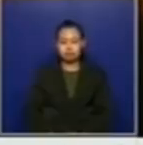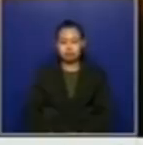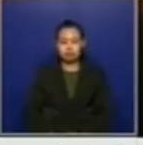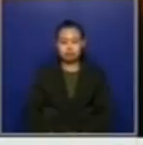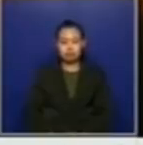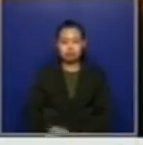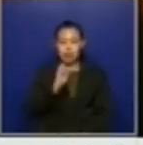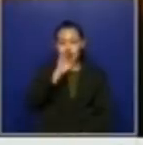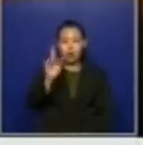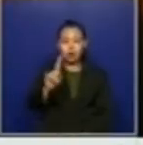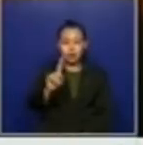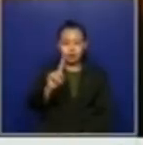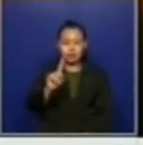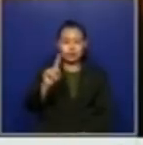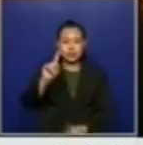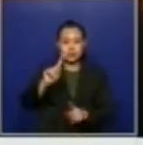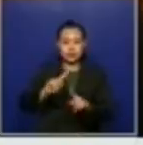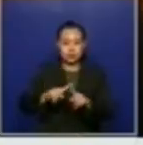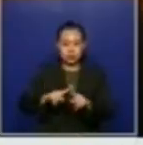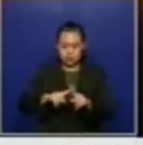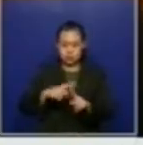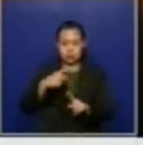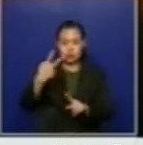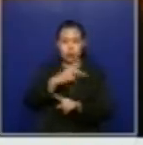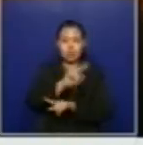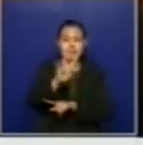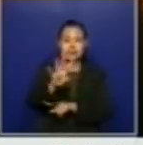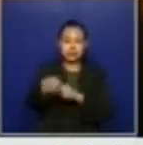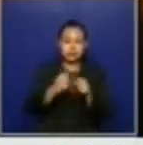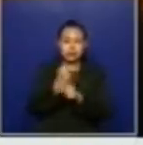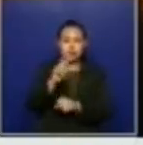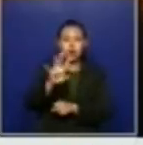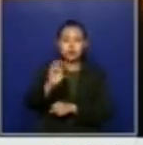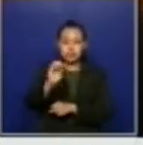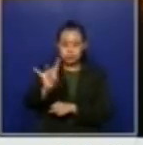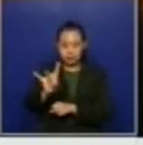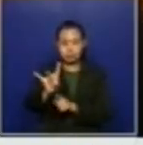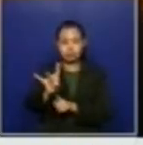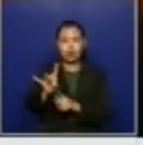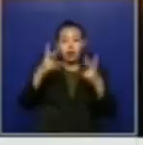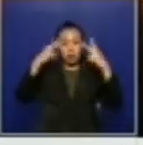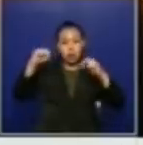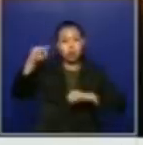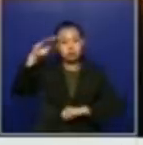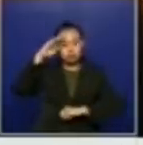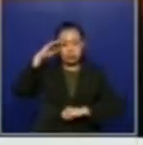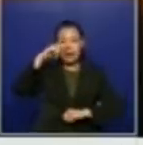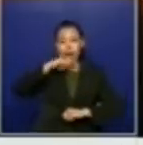าเมื่อวันที่4กุมภาพันธ์2558นายกไทยและหัวหน้า